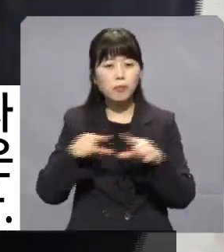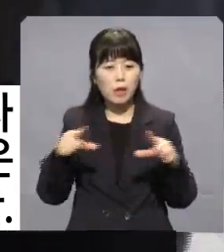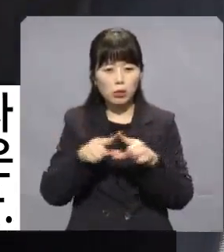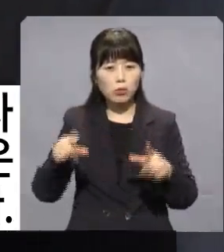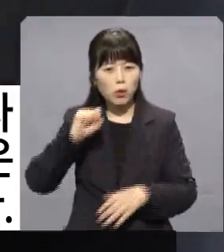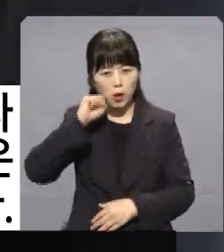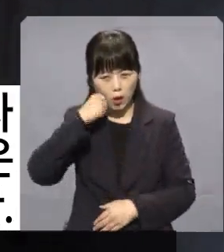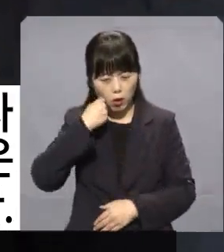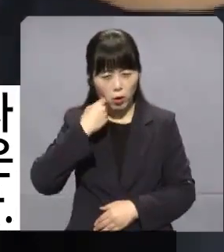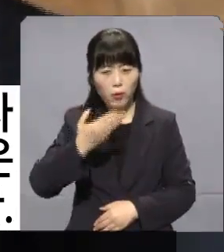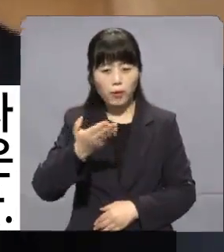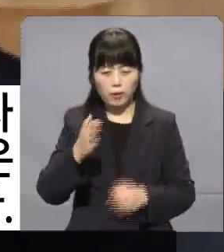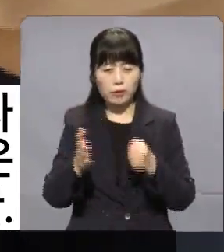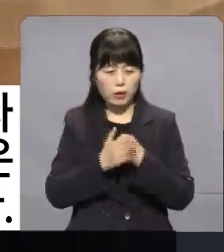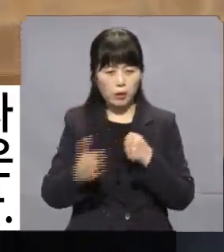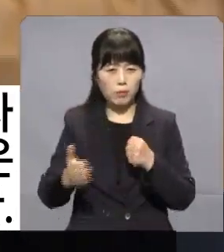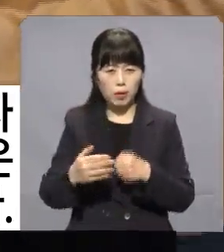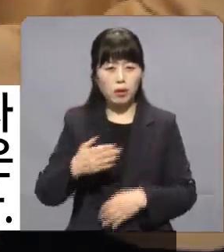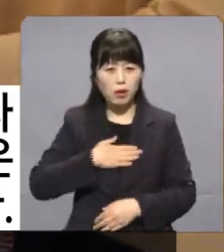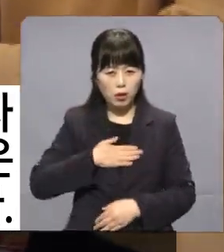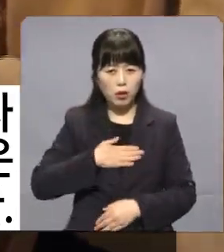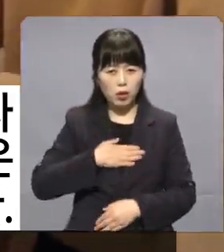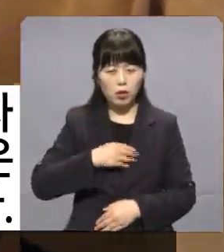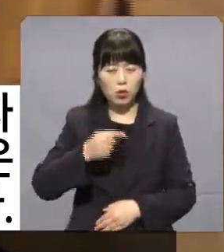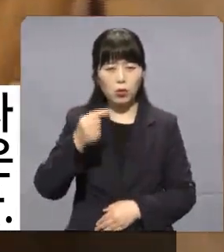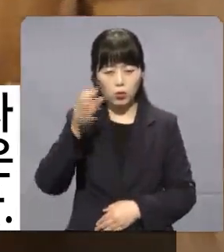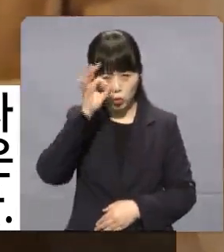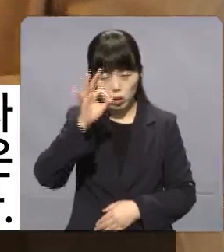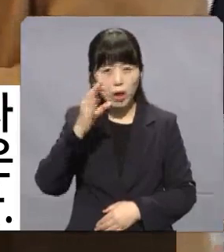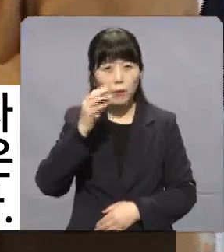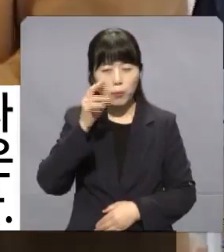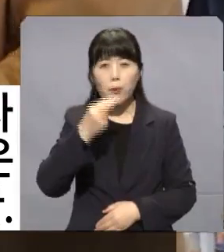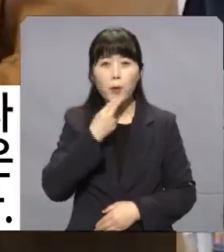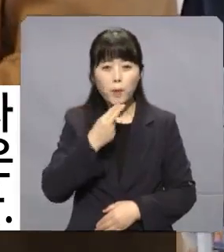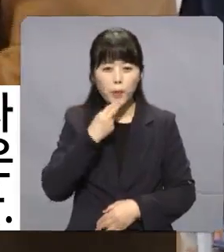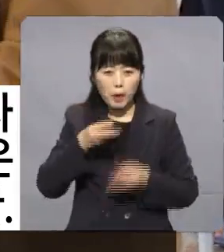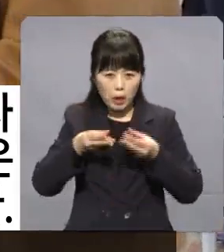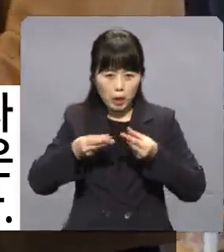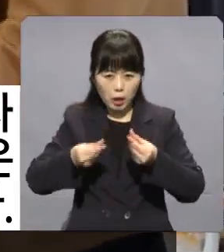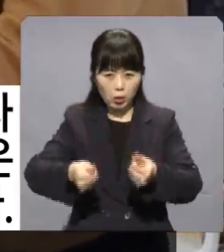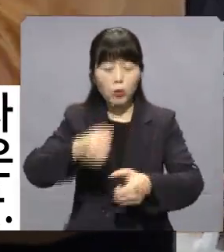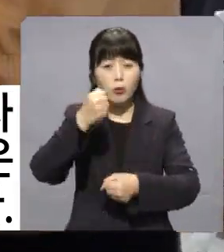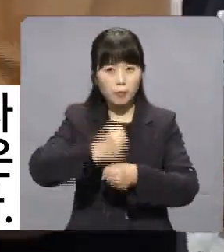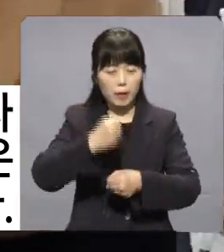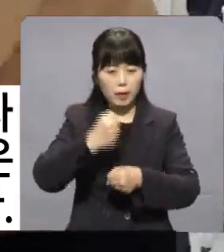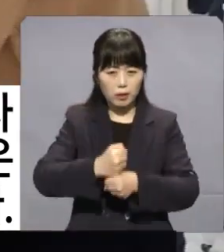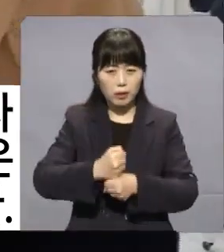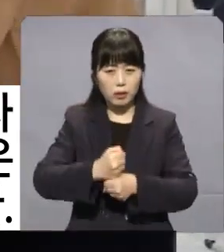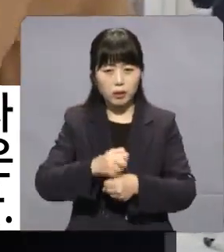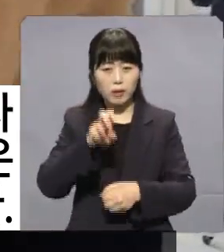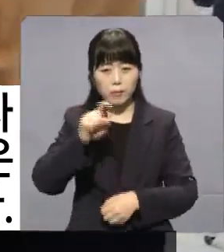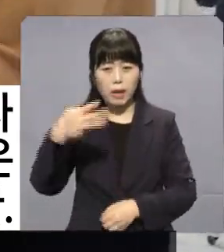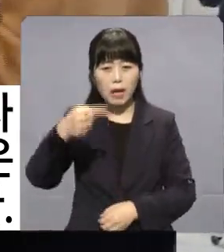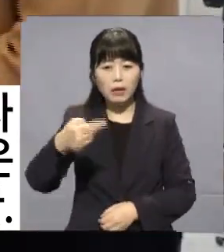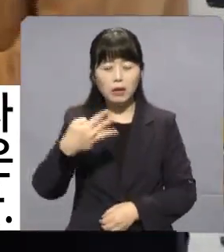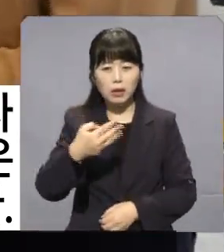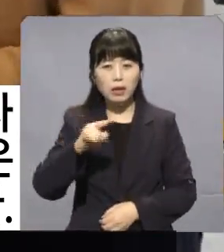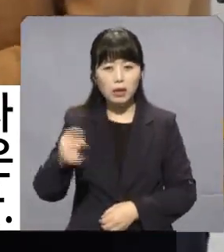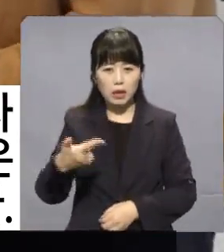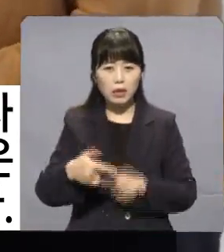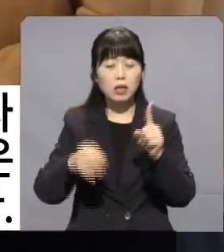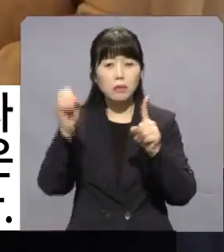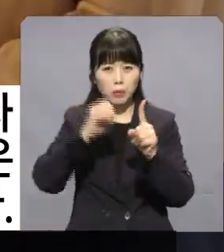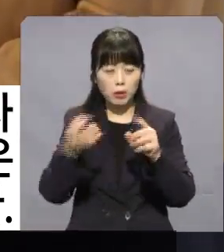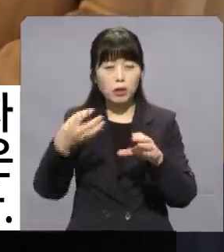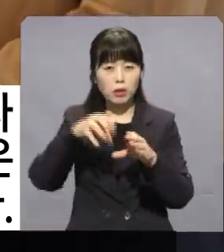대중들은 이걸 좀 어려워하시니까 이거를 저희가 눈에 보이지 않게 가루를 내가지고 이게 1%밖에 안 들어가